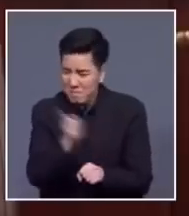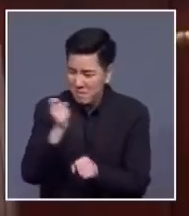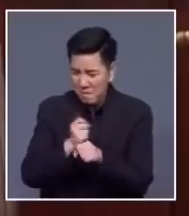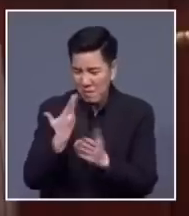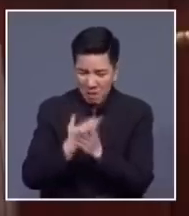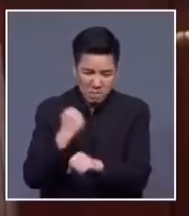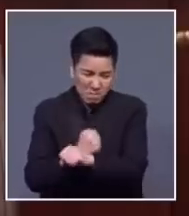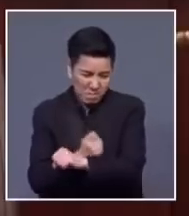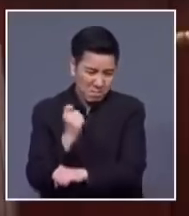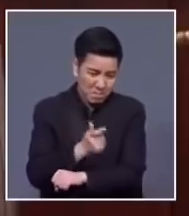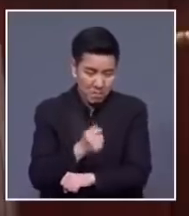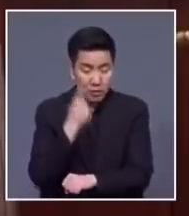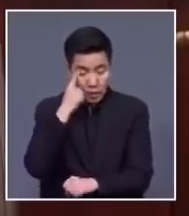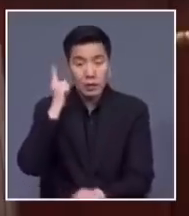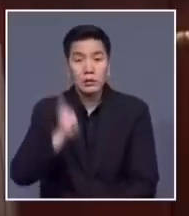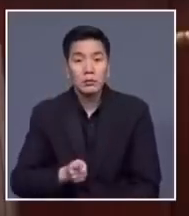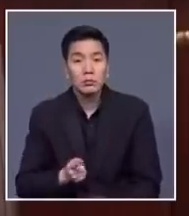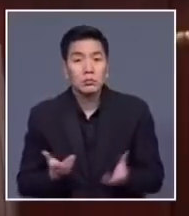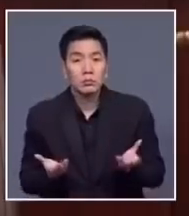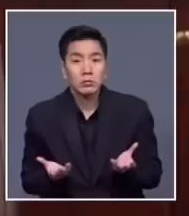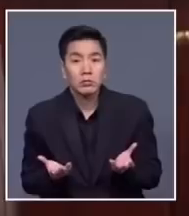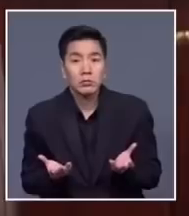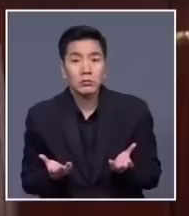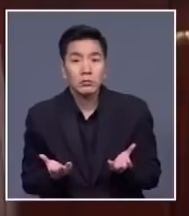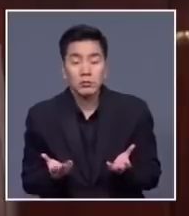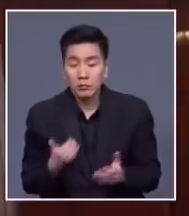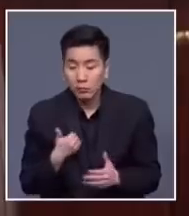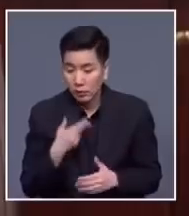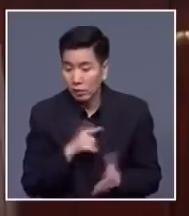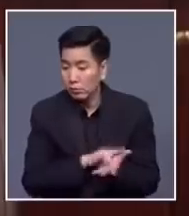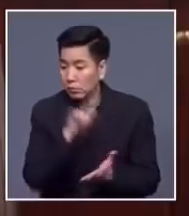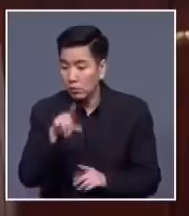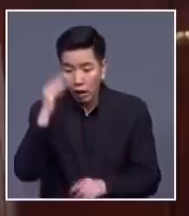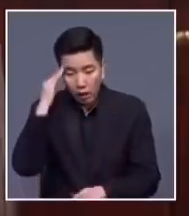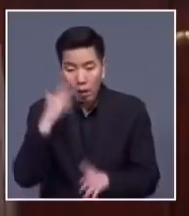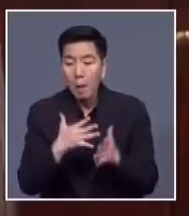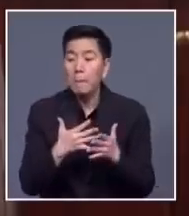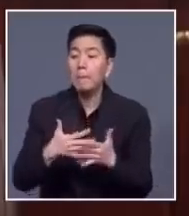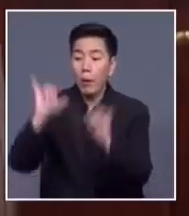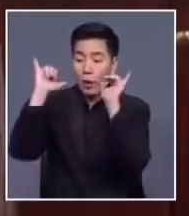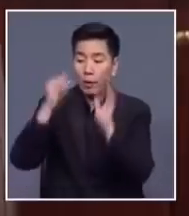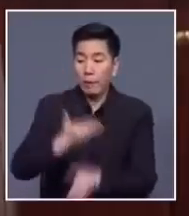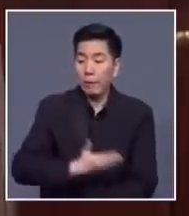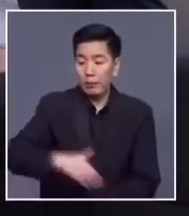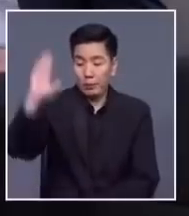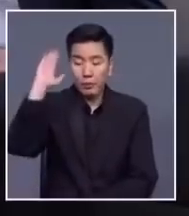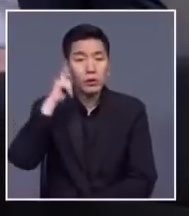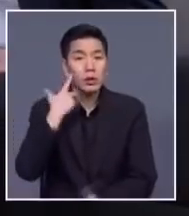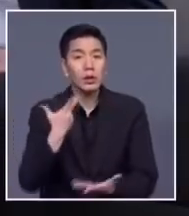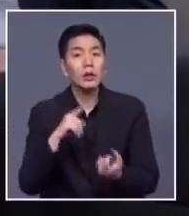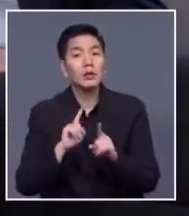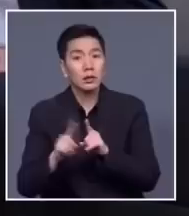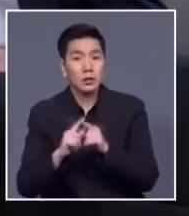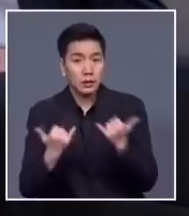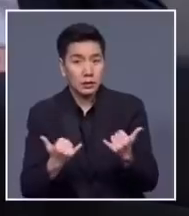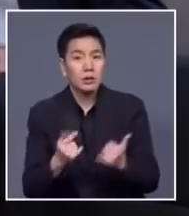จะได้ค่าแรงเท่านั้นเท่านี้พอมาจริงๆแล้วคือเข้ามาปุ๊บเขาปล่อยแบบลอยแพเลยก็มีเพราะฉะนั้นผ